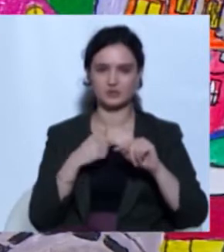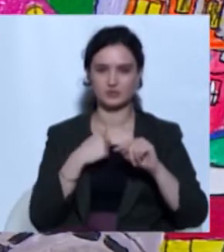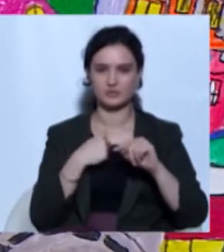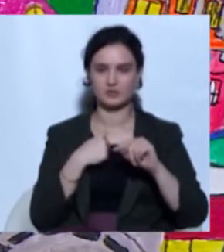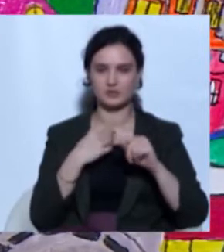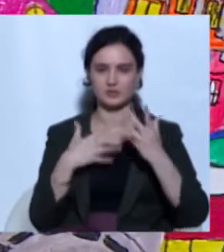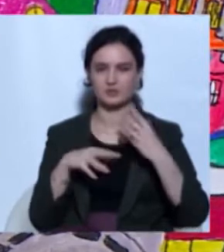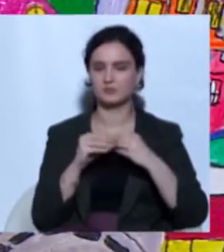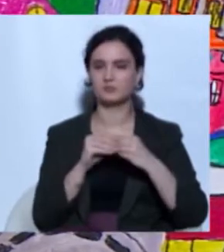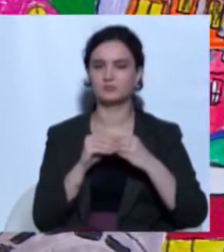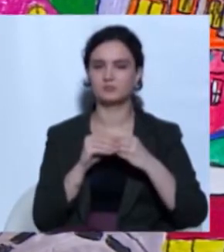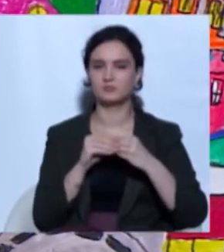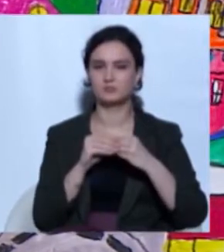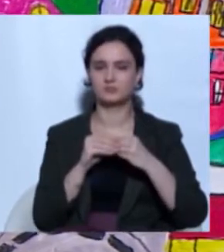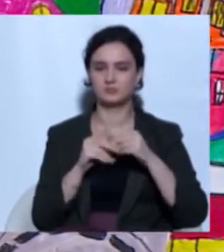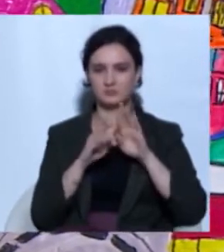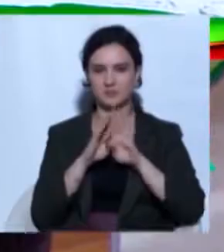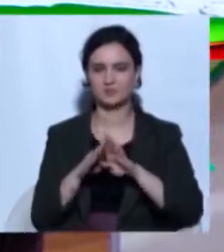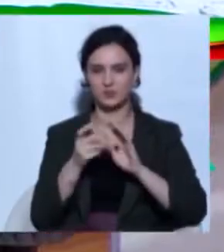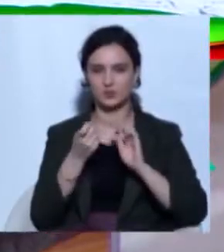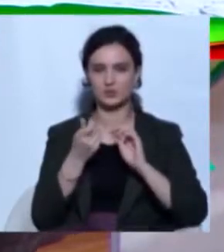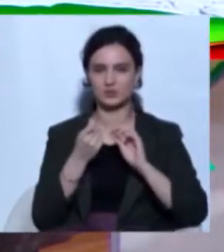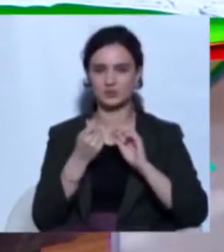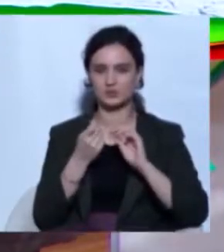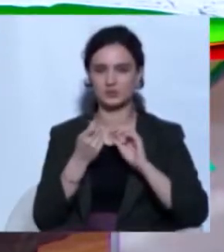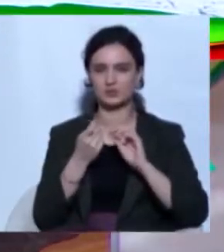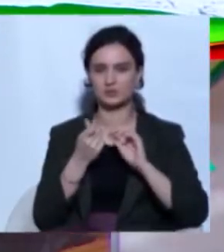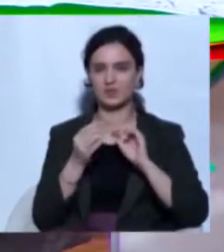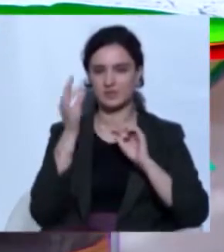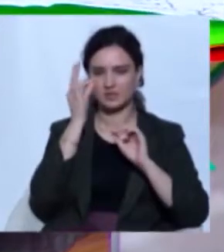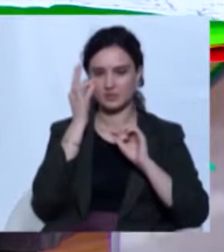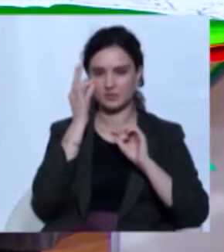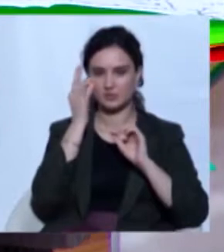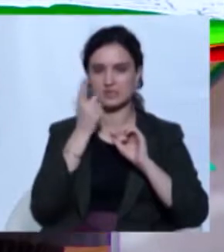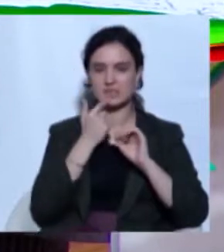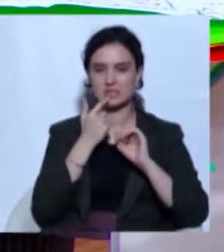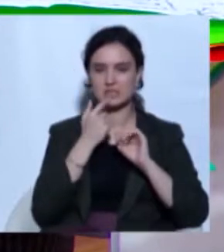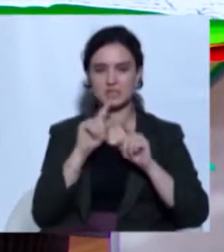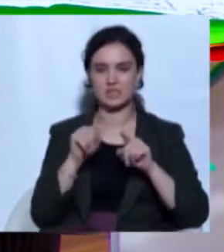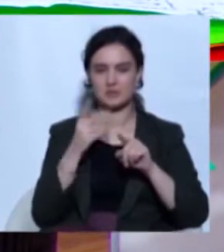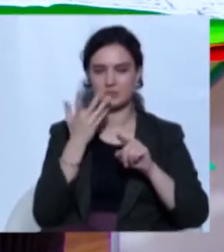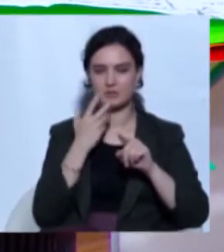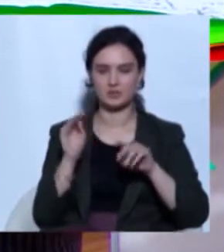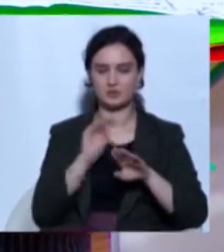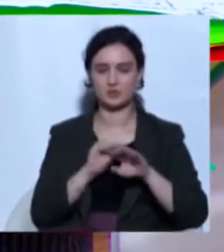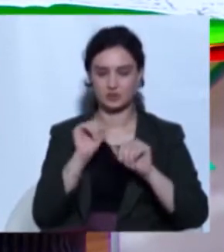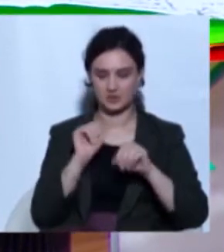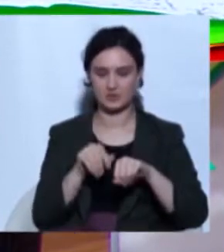ჩვენი მის მიხედვით თან ცოტა ემეთ რო გავეხსენოთ. წითელზე რა შეიძლება დავდოთ,